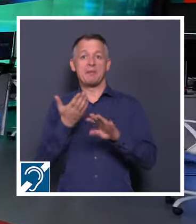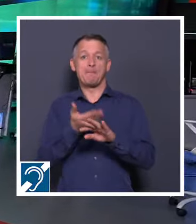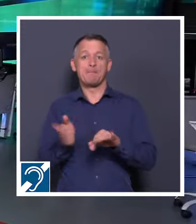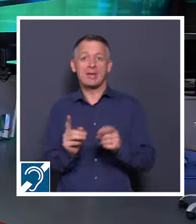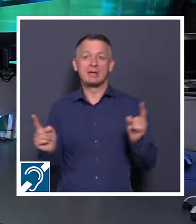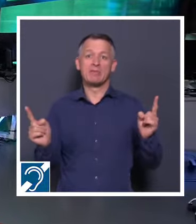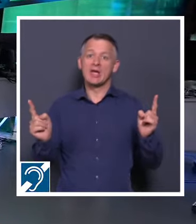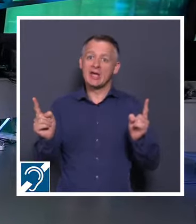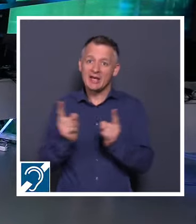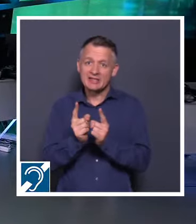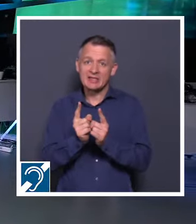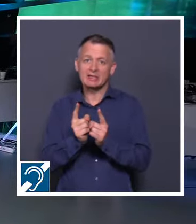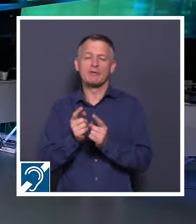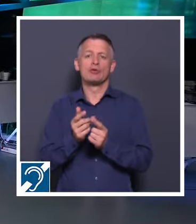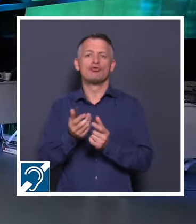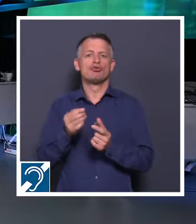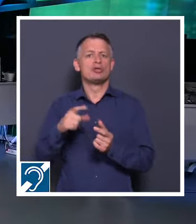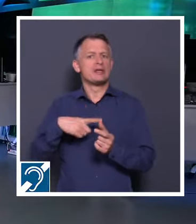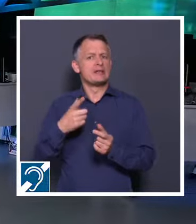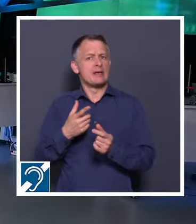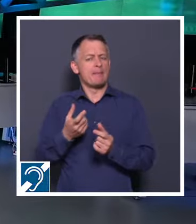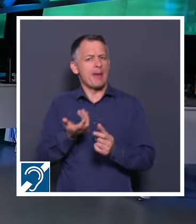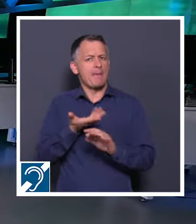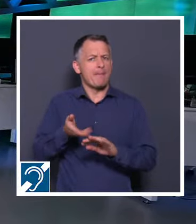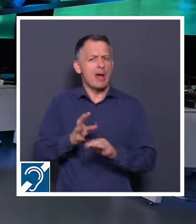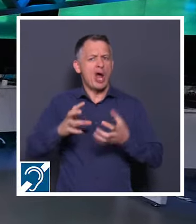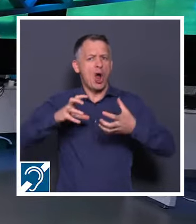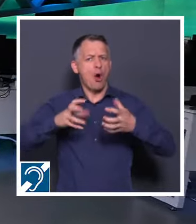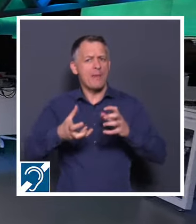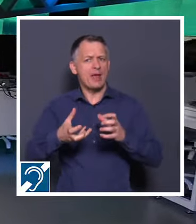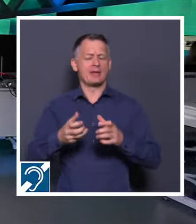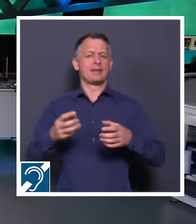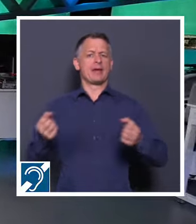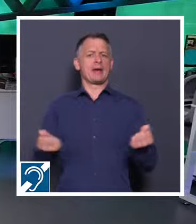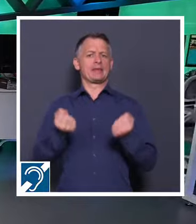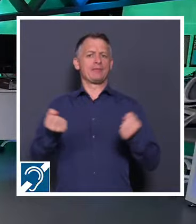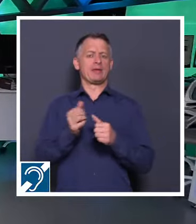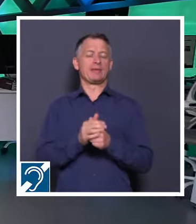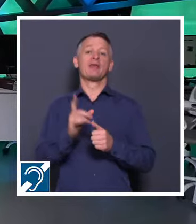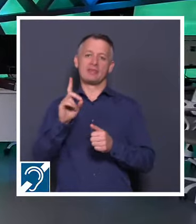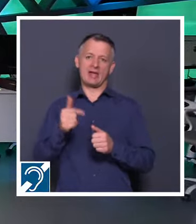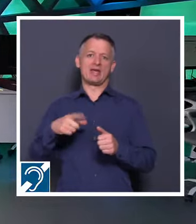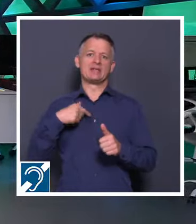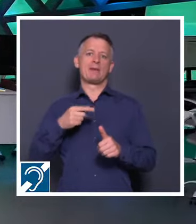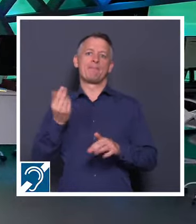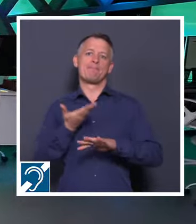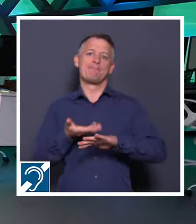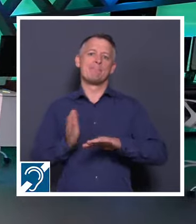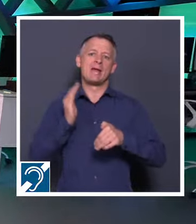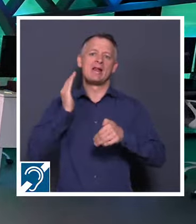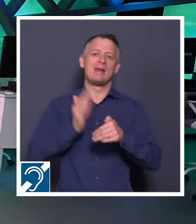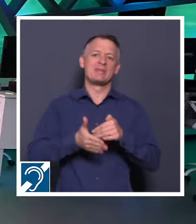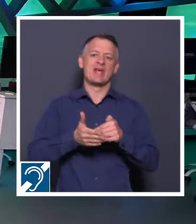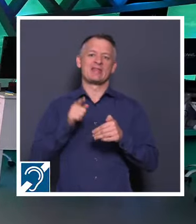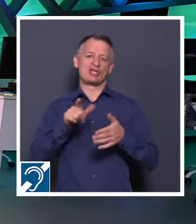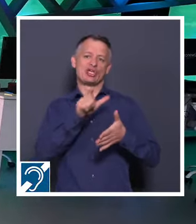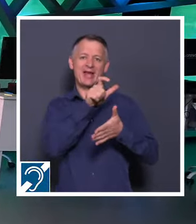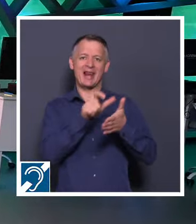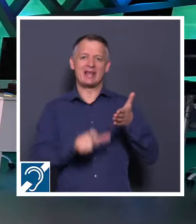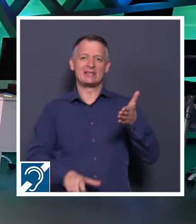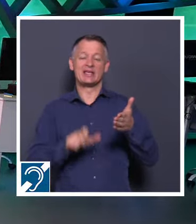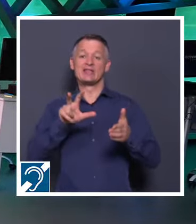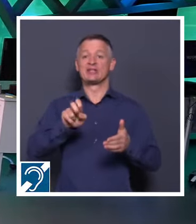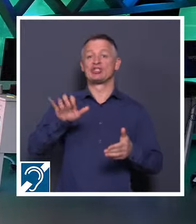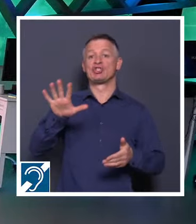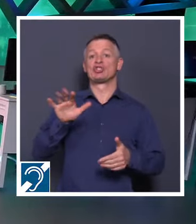acum și se și complică procedura. Da, este mai limitată această listă pentru că vorbim doar despre